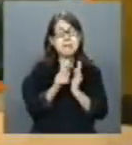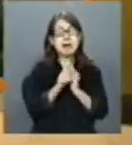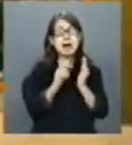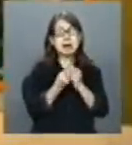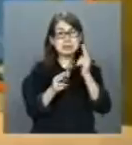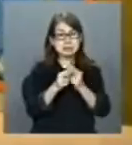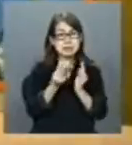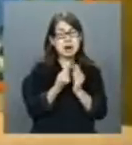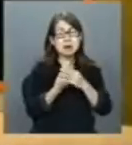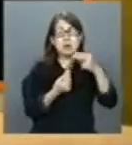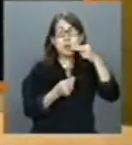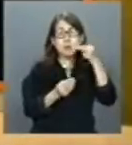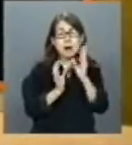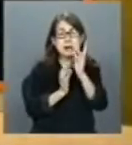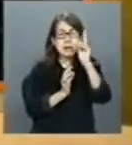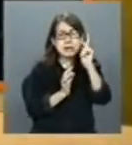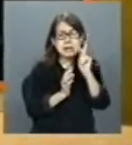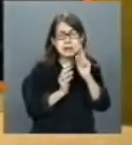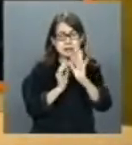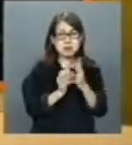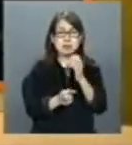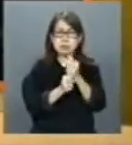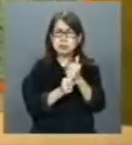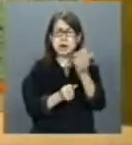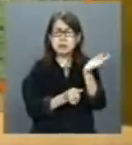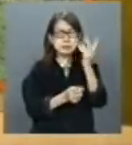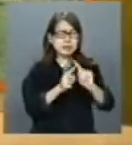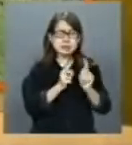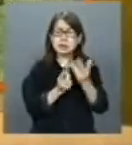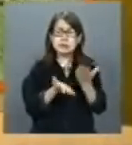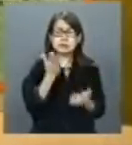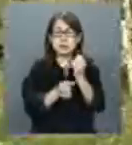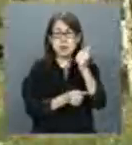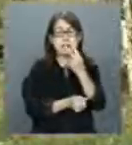ได้ทั้งในฤดูกาลและนอกฤดูกาลครับติดตามกับคุณธนิดาสุดสวั